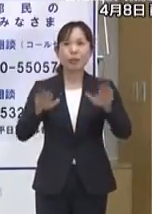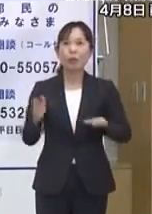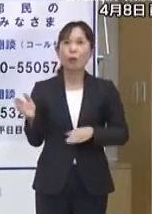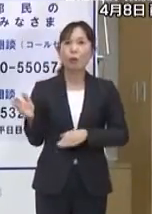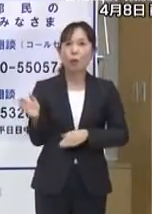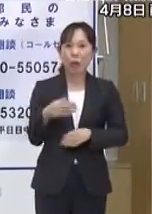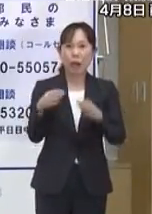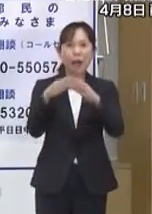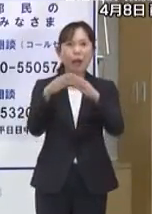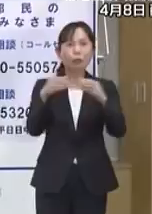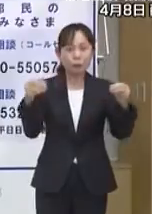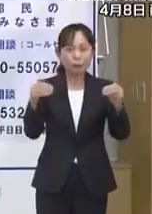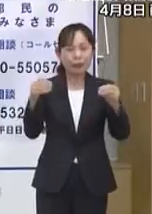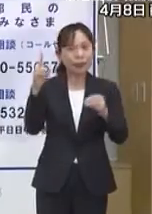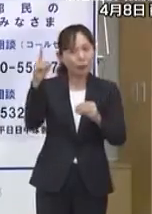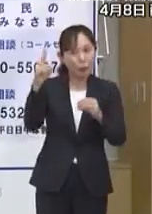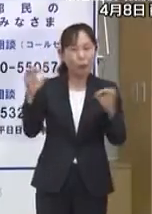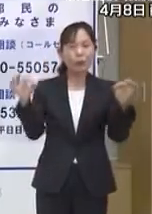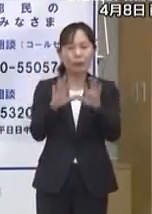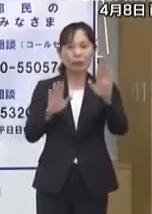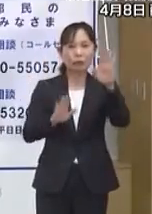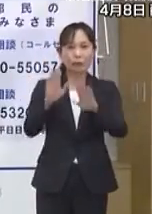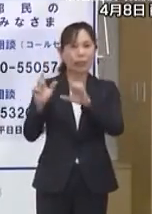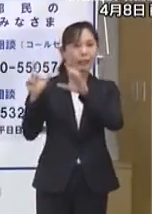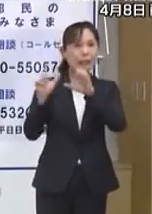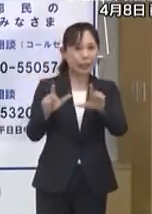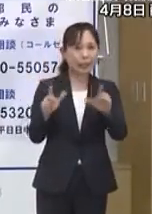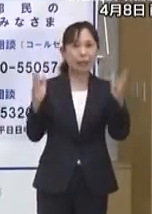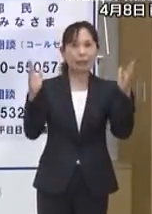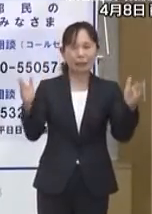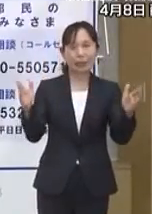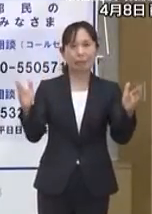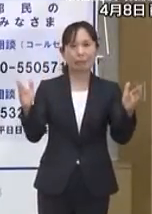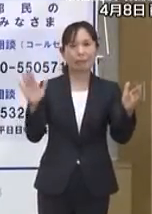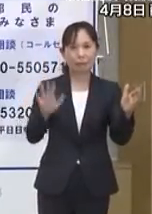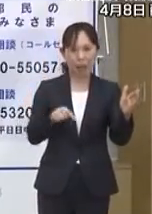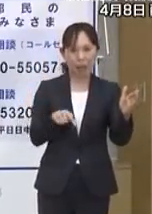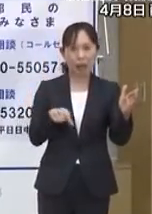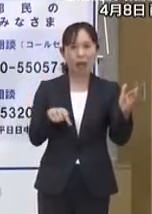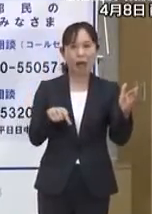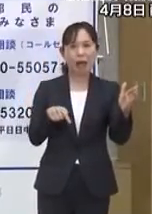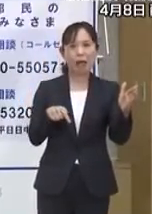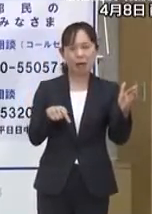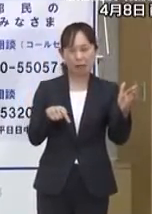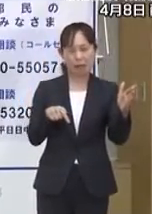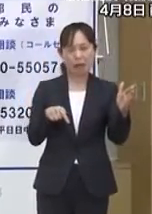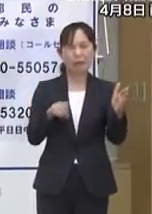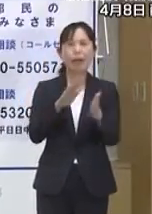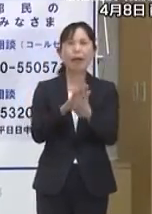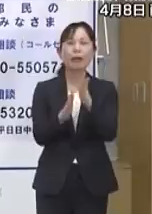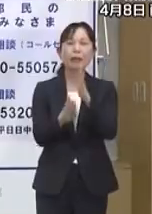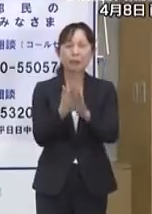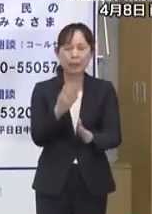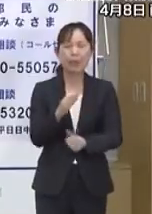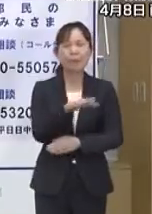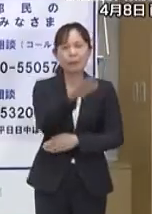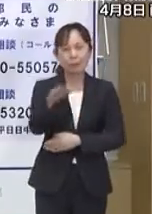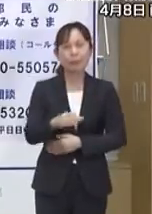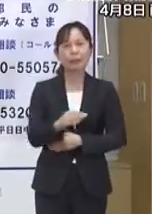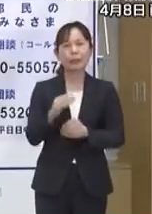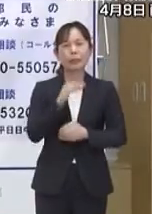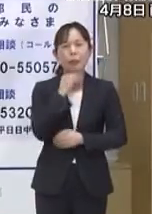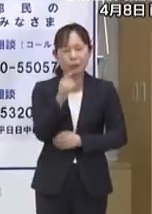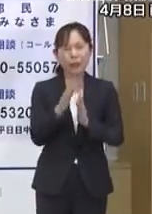は国の緊急事態宣言期間に入っていることから改めて皆様方へのお願いでござい